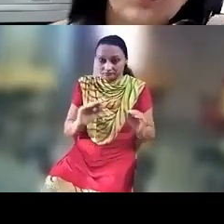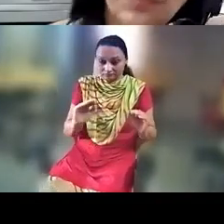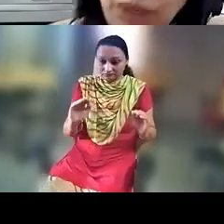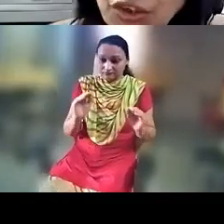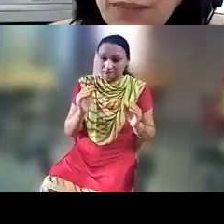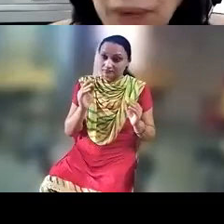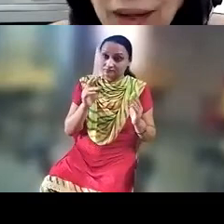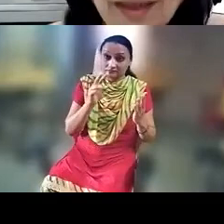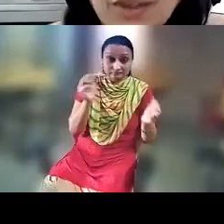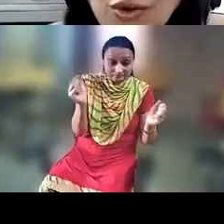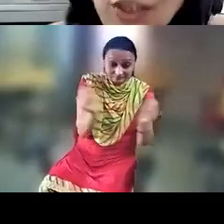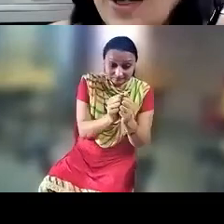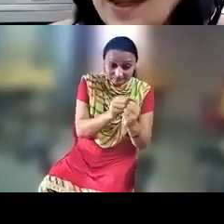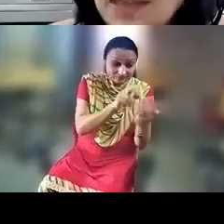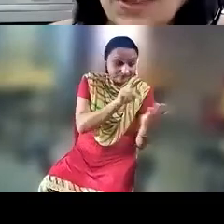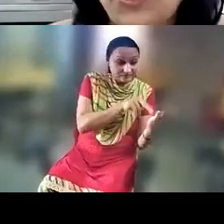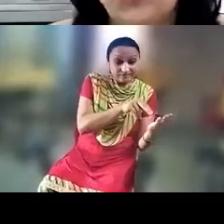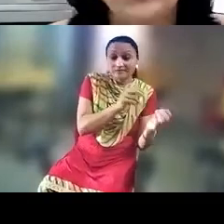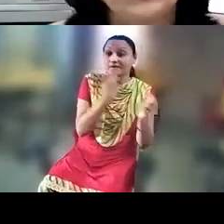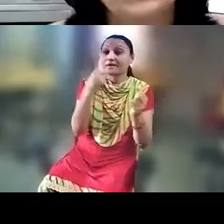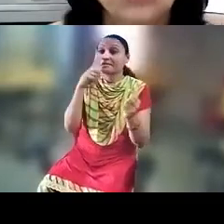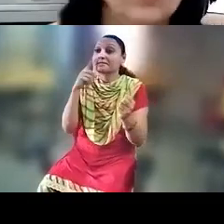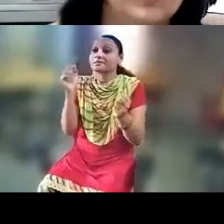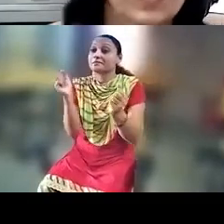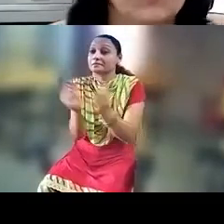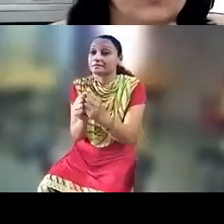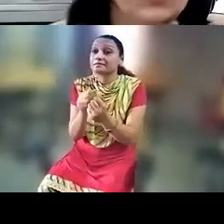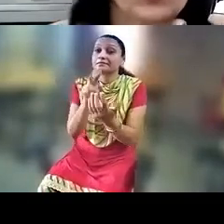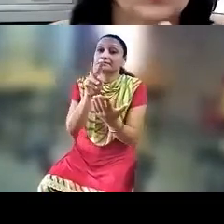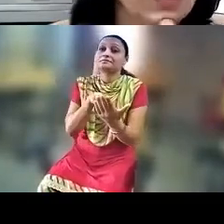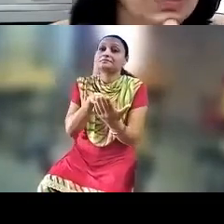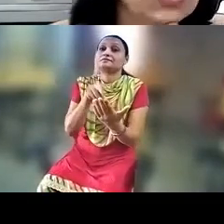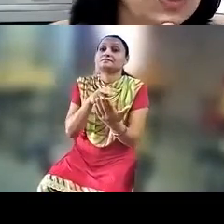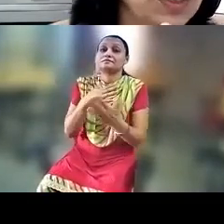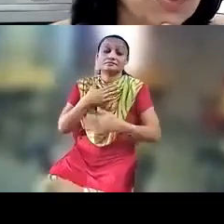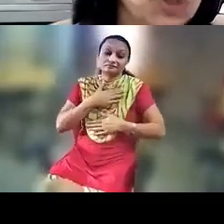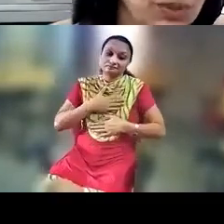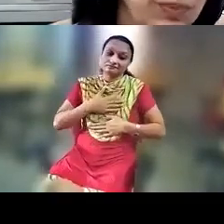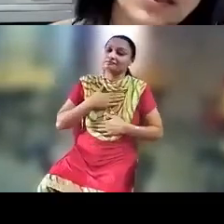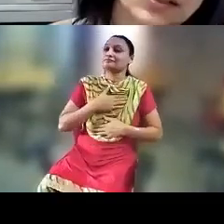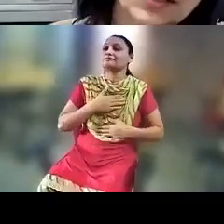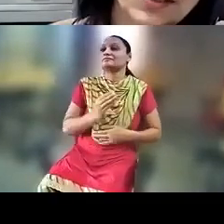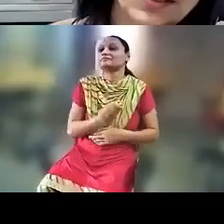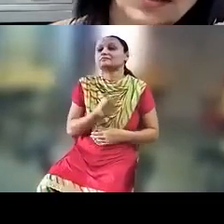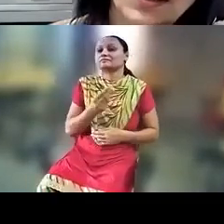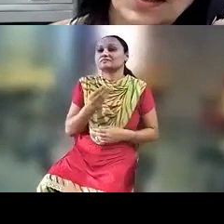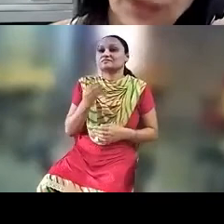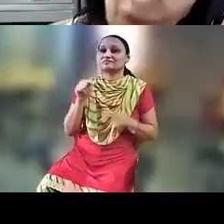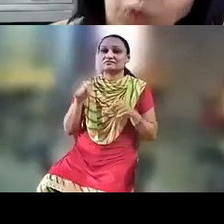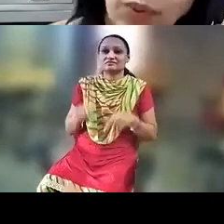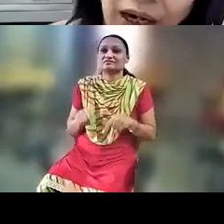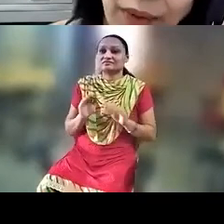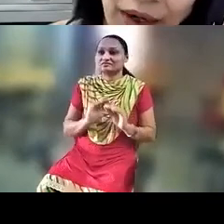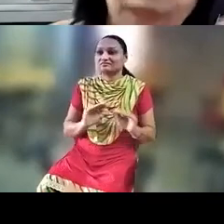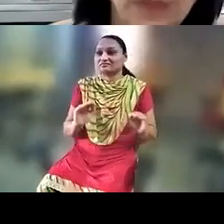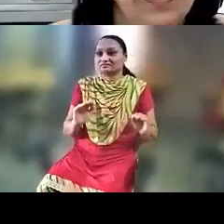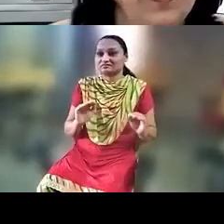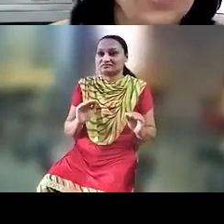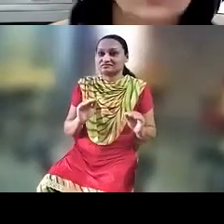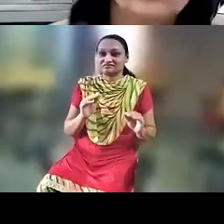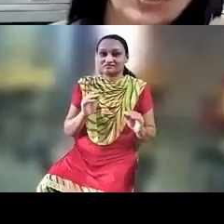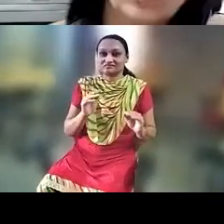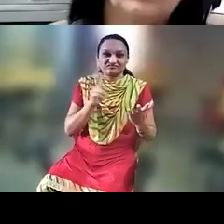जब बच्चा पढ़ता है तो उसकी आदत बनती है और ये एक एंजॉयबल एक्टिविटी हो जाती है। आजकल के बच्चे पढ़ने से ज्यादा मोबाइल पे रहते